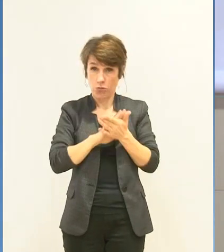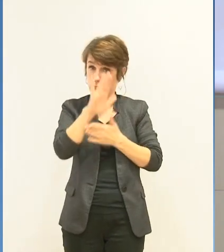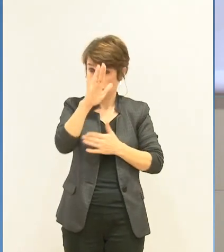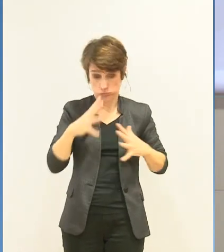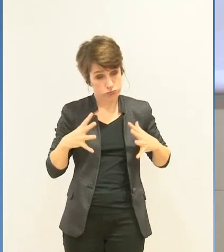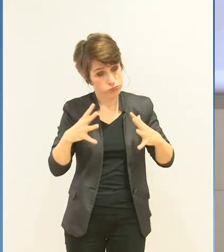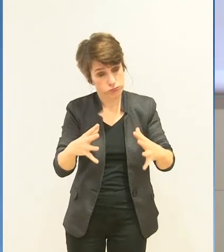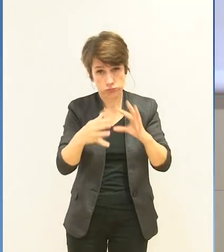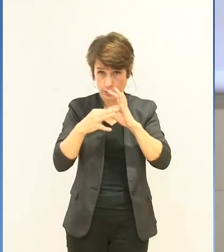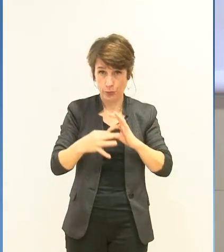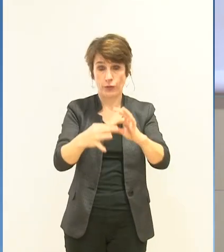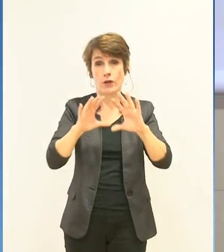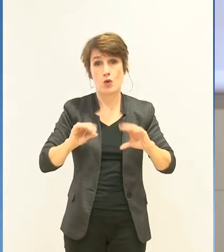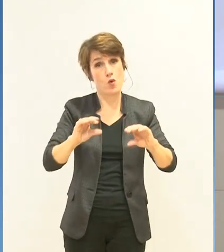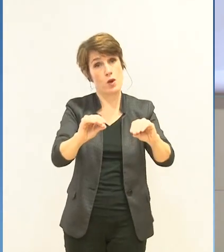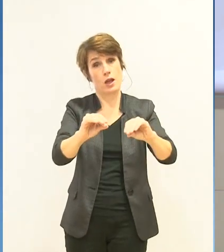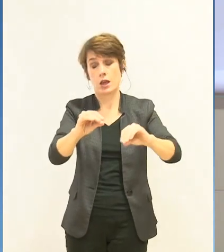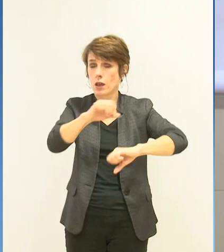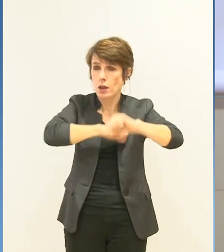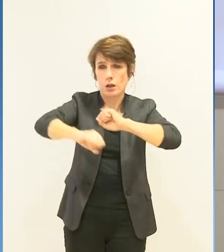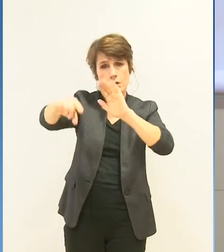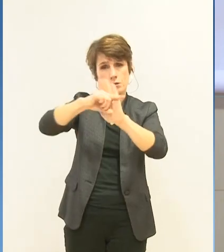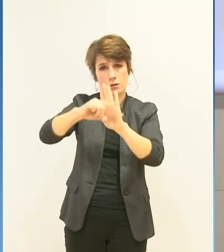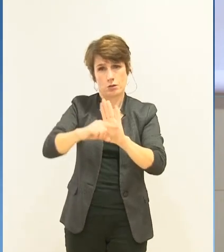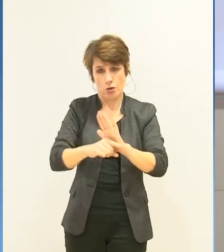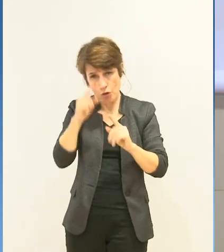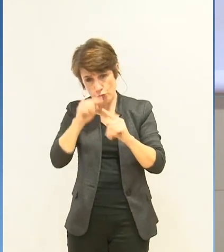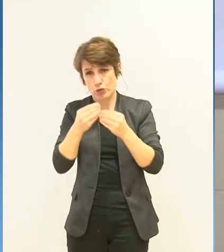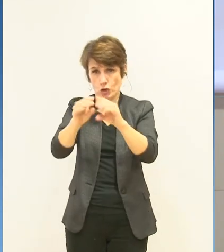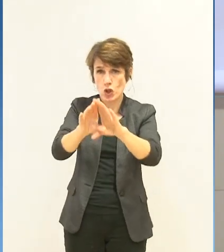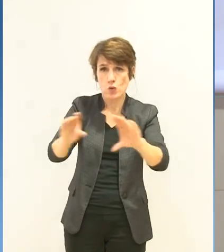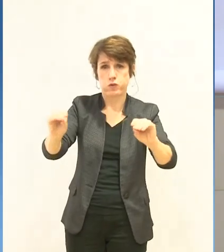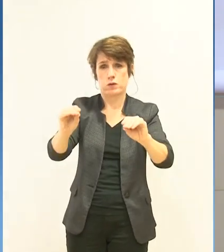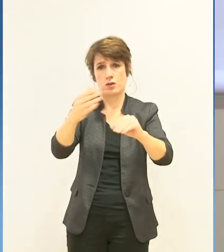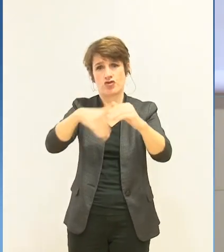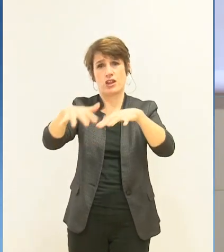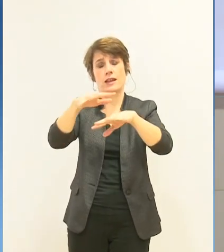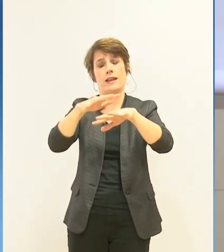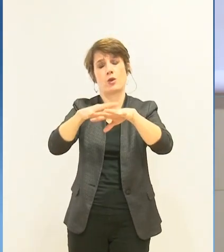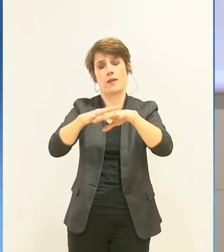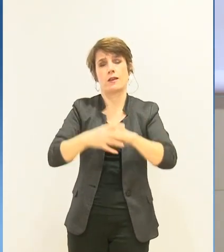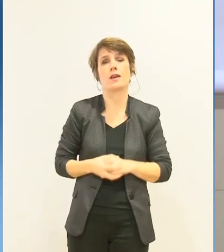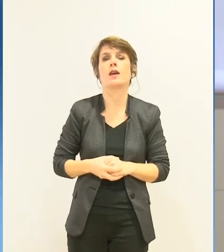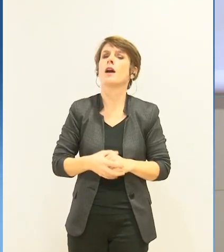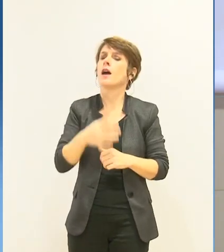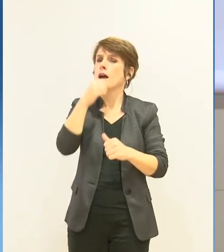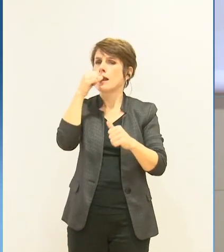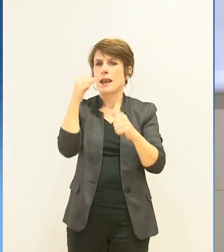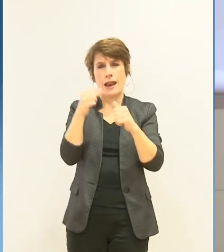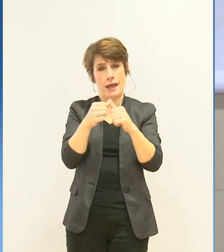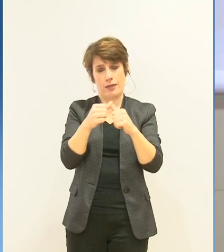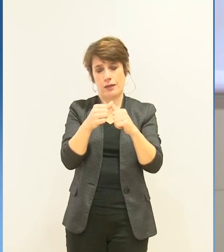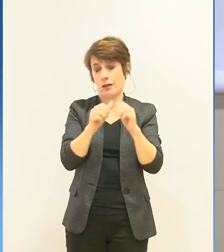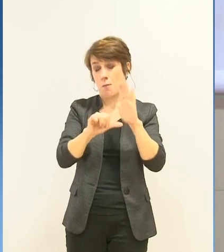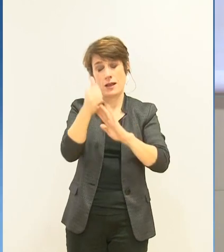assurer la tranquillité des riverains ont été prises le courrier concernés spécifiquement les dépôts encombrants